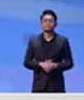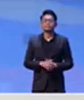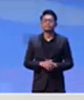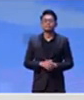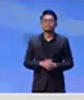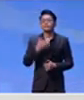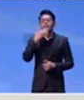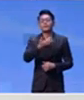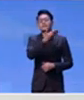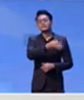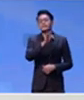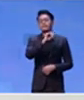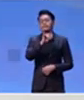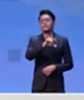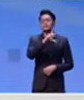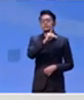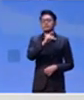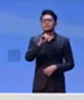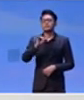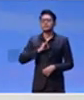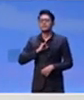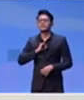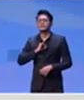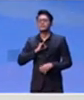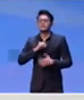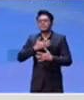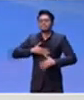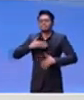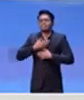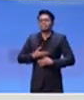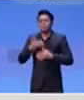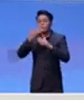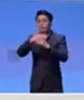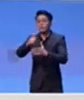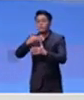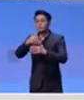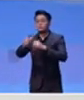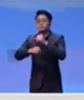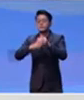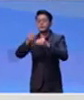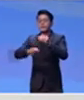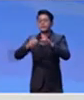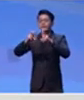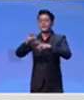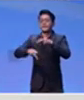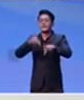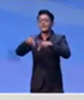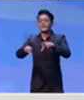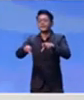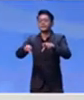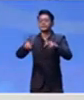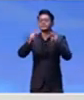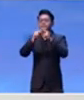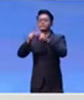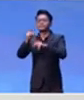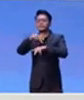Baik, terima kasih Fazida. Fazida, saya tertarik berkongsi untuk hari ini berkaitan dengan penduduk kampung Pulau Redang, di mana